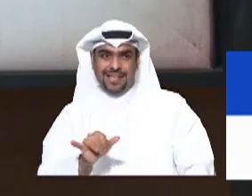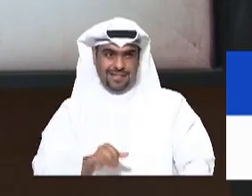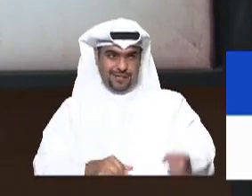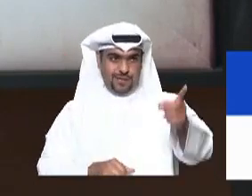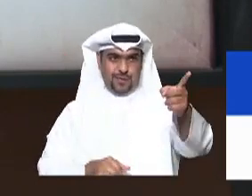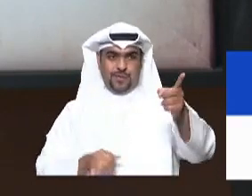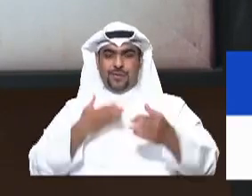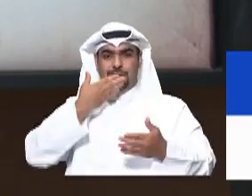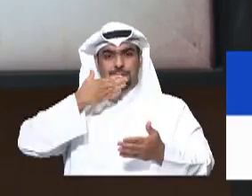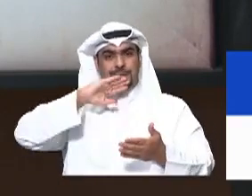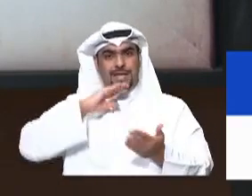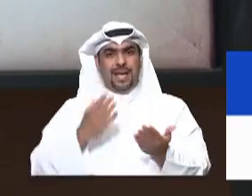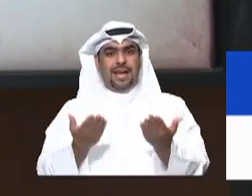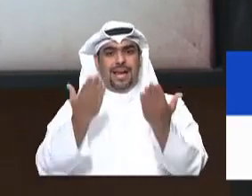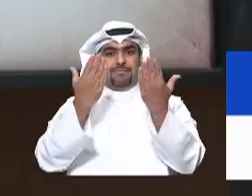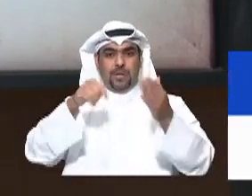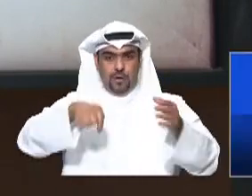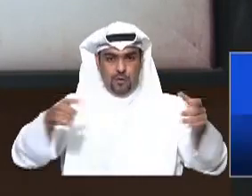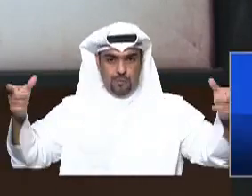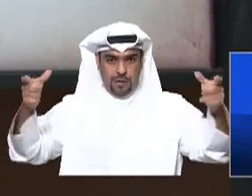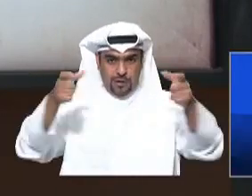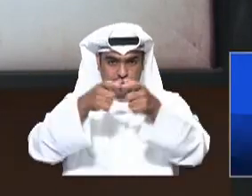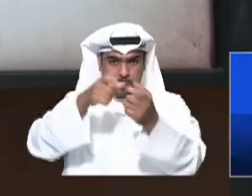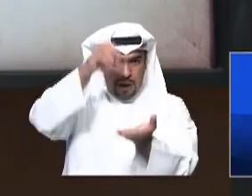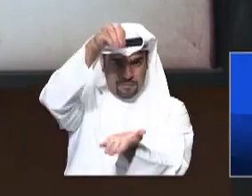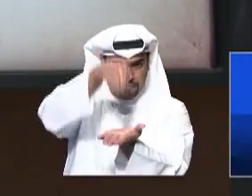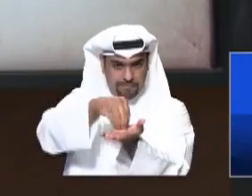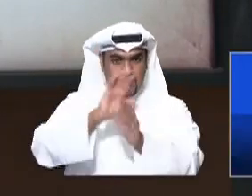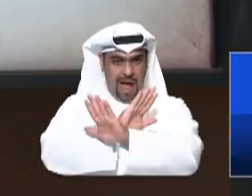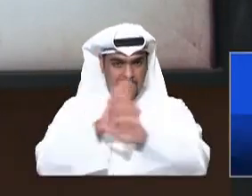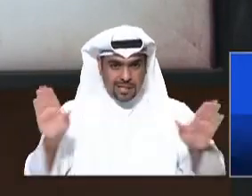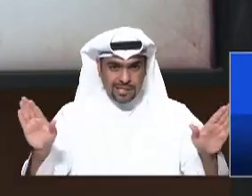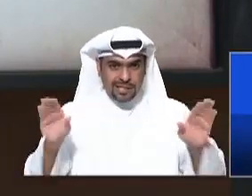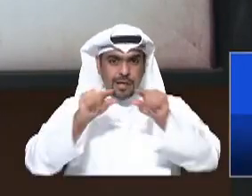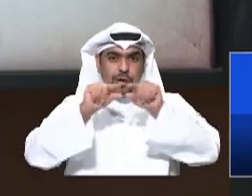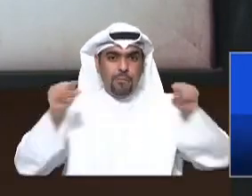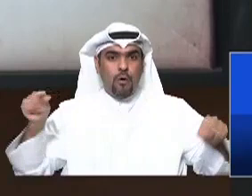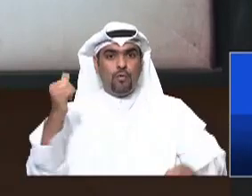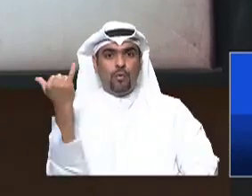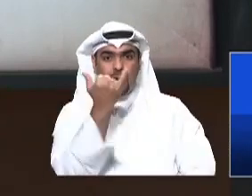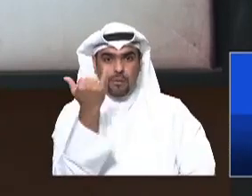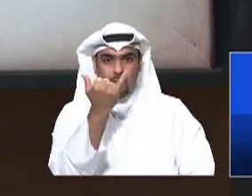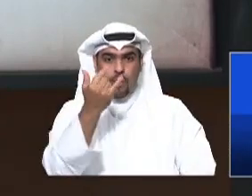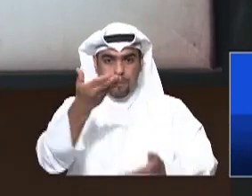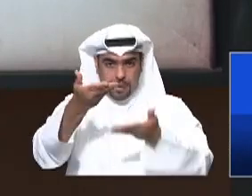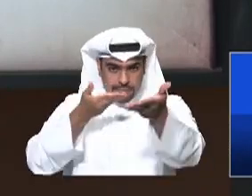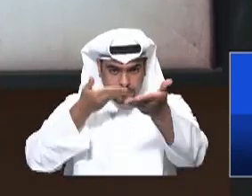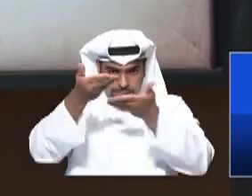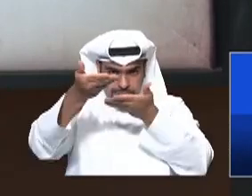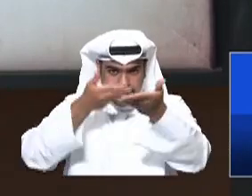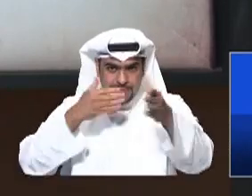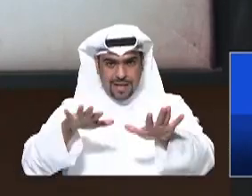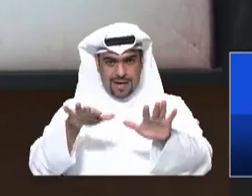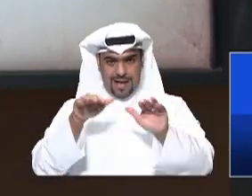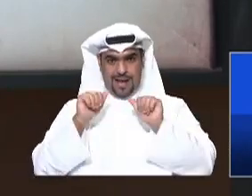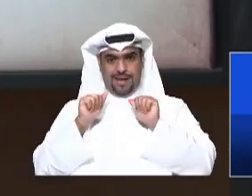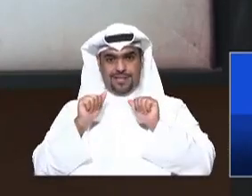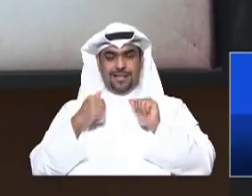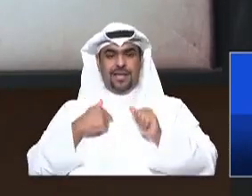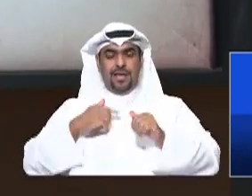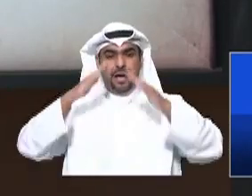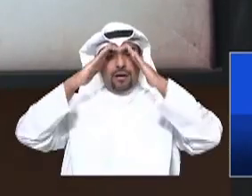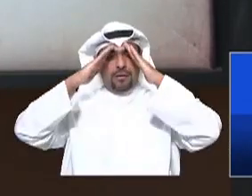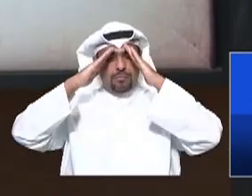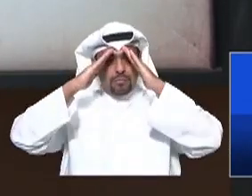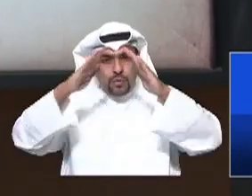وتم مناقشة بعض الأمور المهمة، وأنا أحب أشكر أخواني الأعضاء على تزكيتهم لي أن أكون